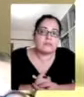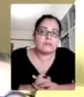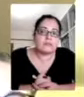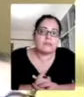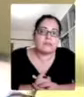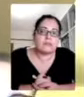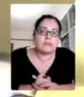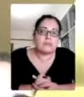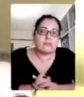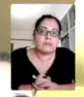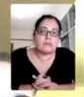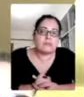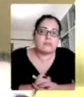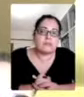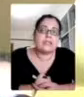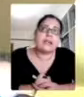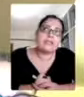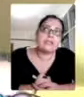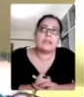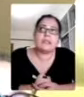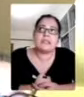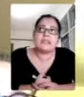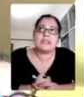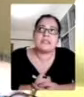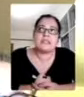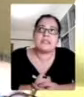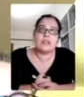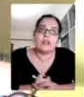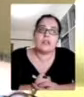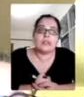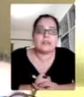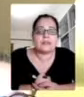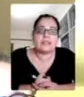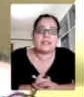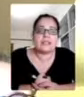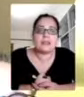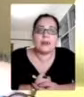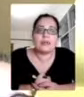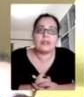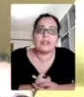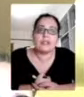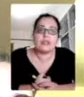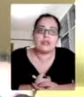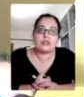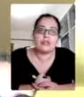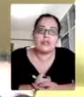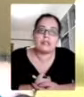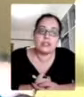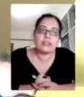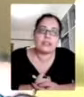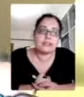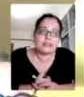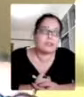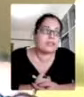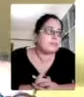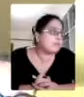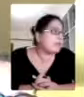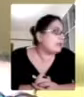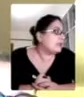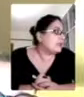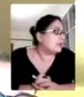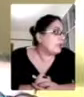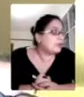içildiğini düşünüyorum ben. Yani kimisine öyle, kimisine değil. Ama burada ben şunu tea olarak